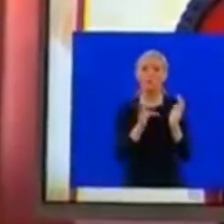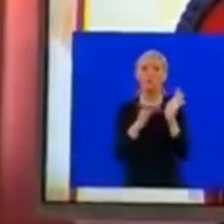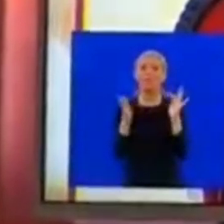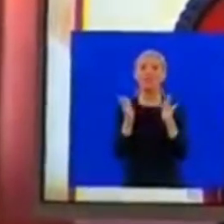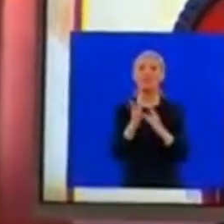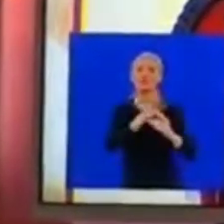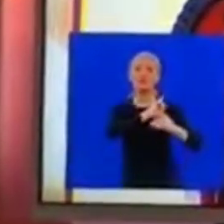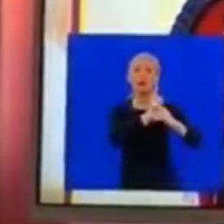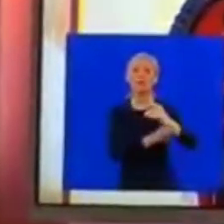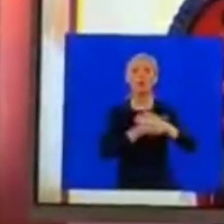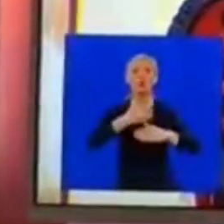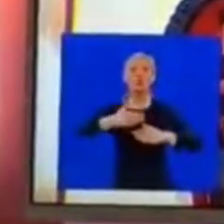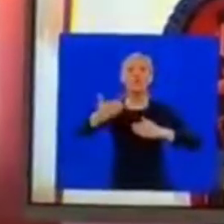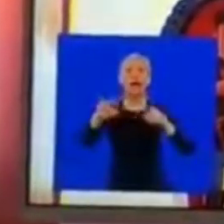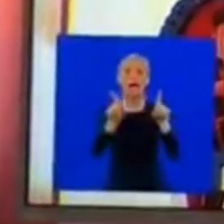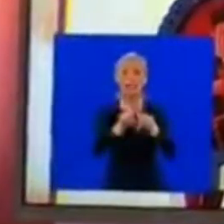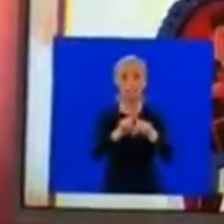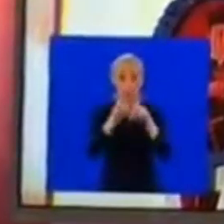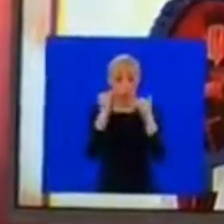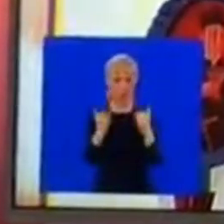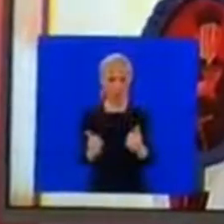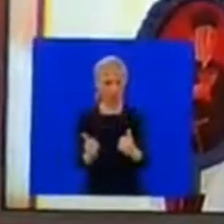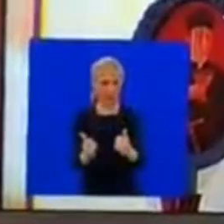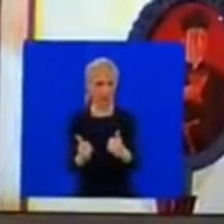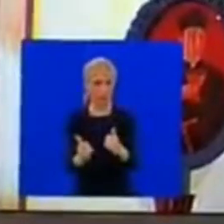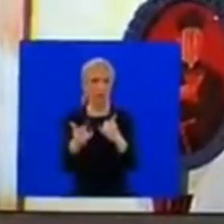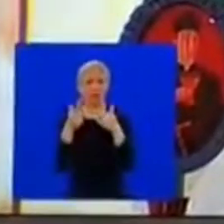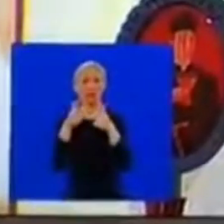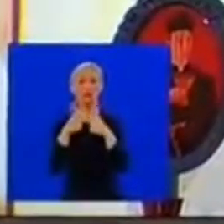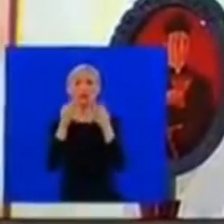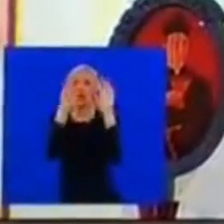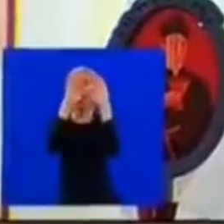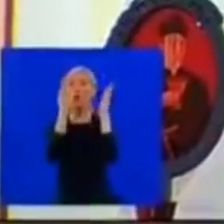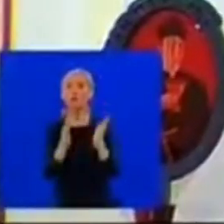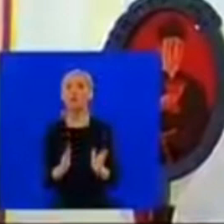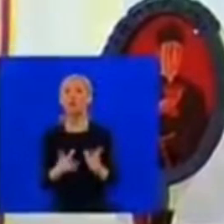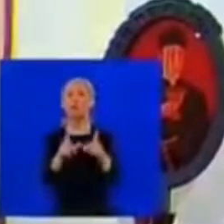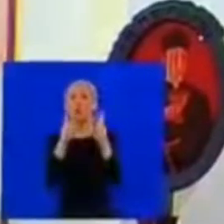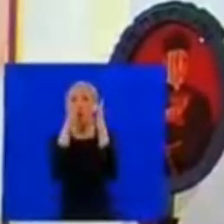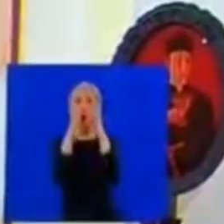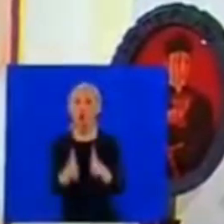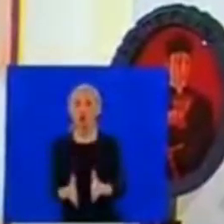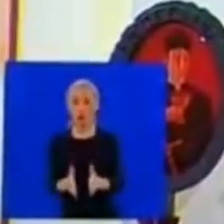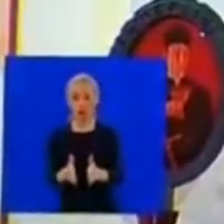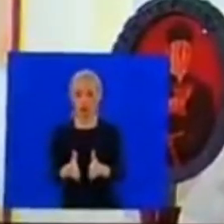Isusova moć traje i danas i ona je uprisutnjena u osobi